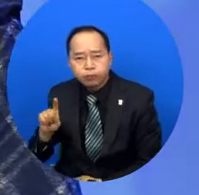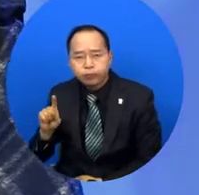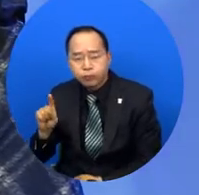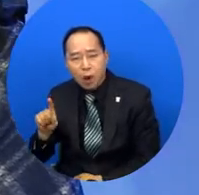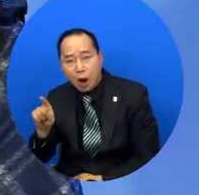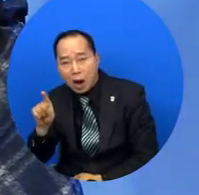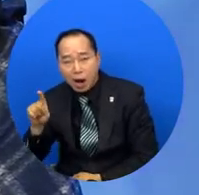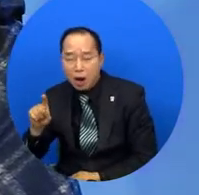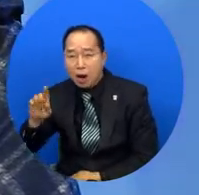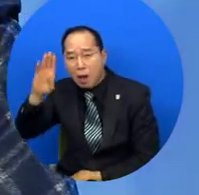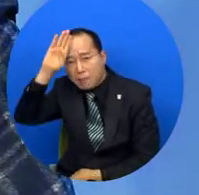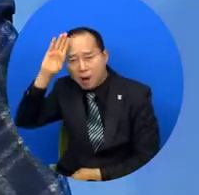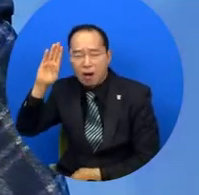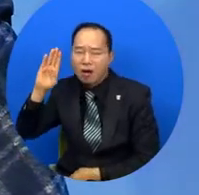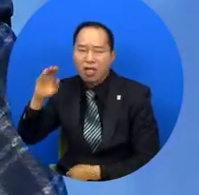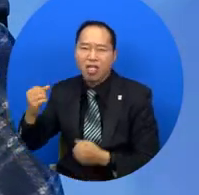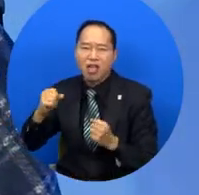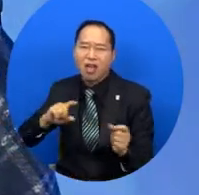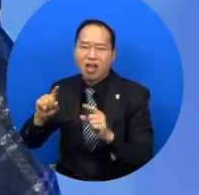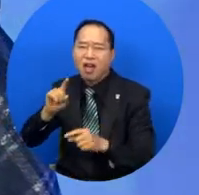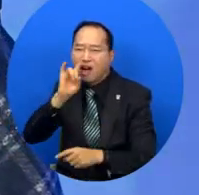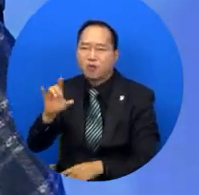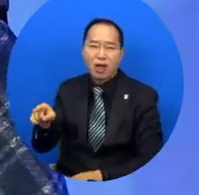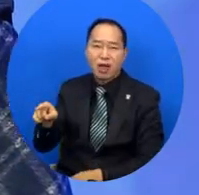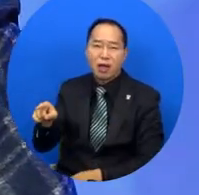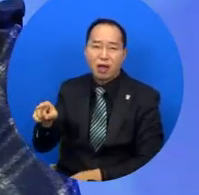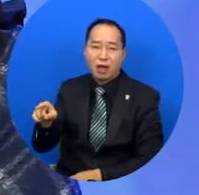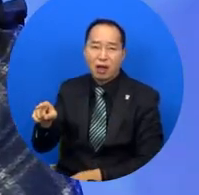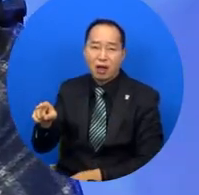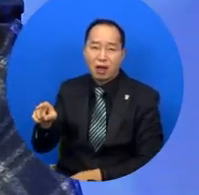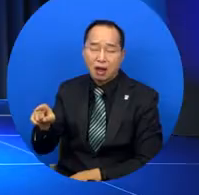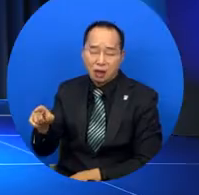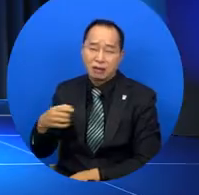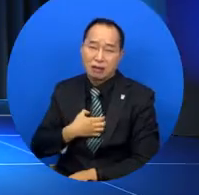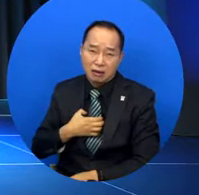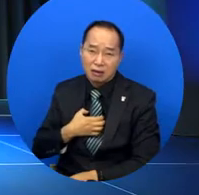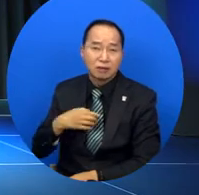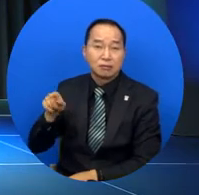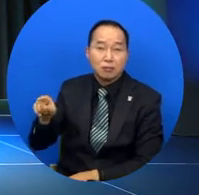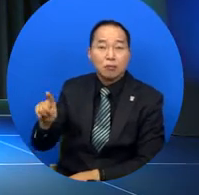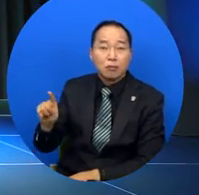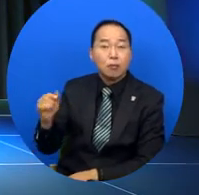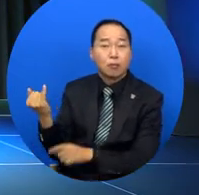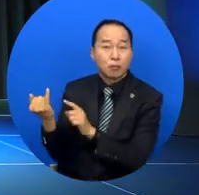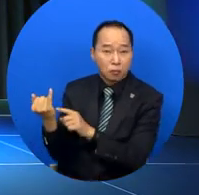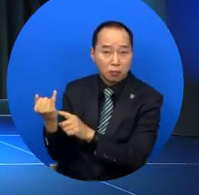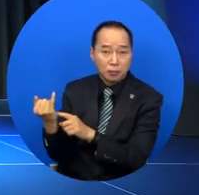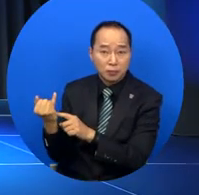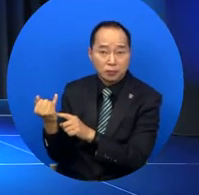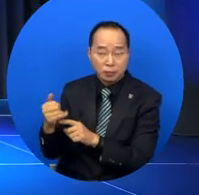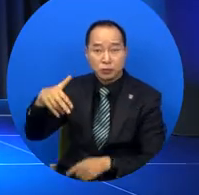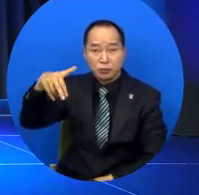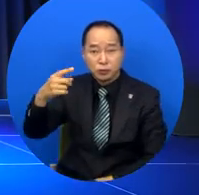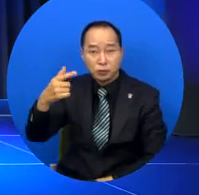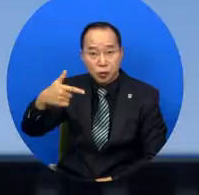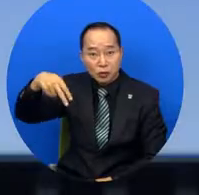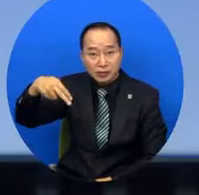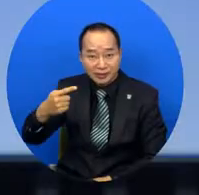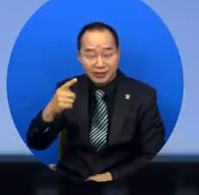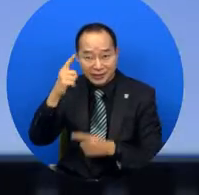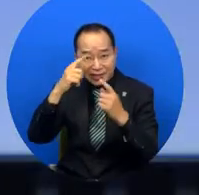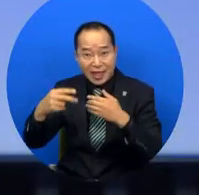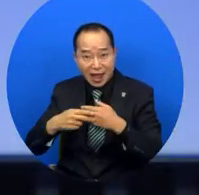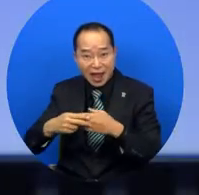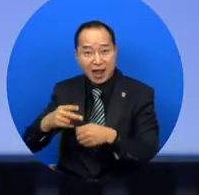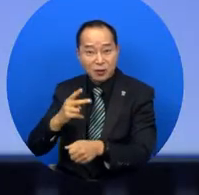정체를 찾는 것은 물론 완치가 없는 병과 함께하기까지 얼마나 많은 변화를 겪어내야 했을까요?